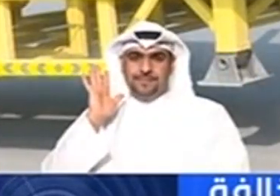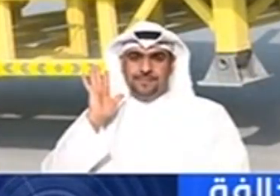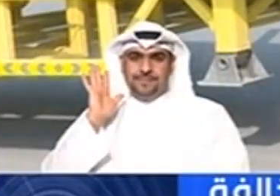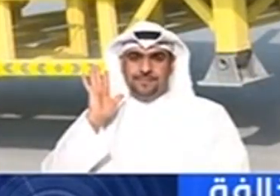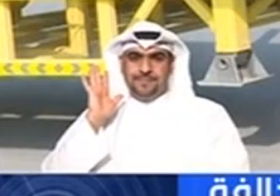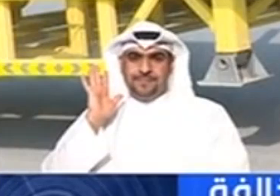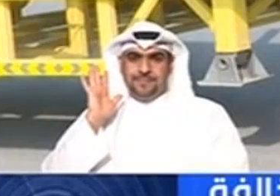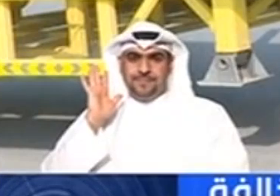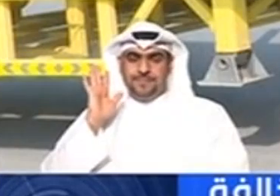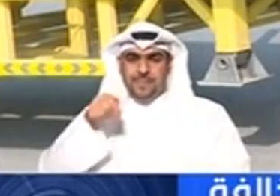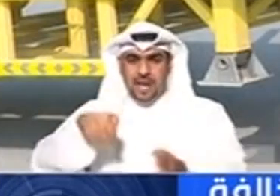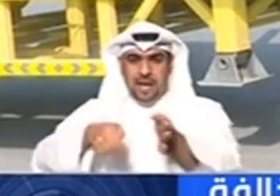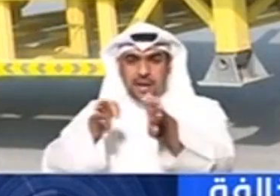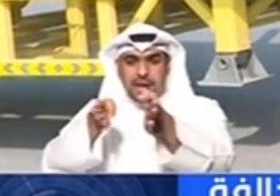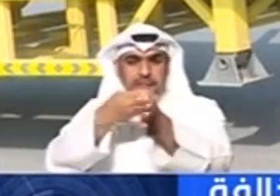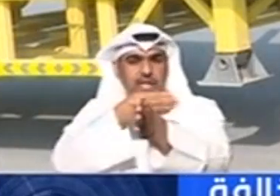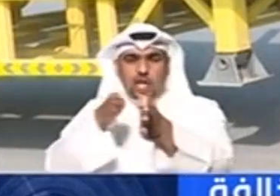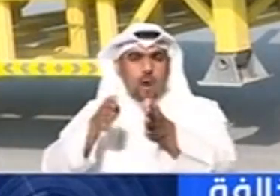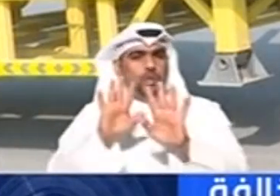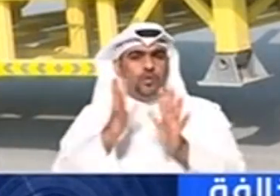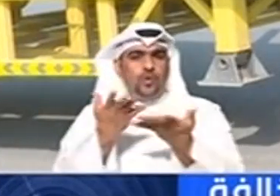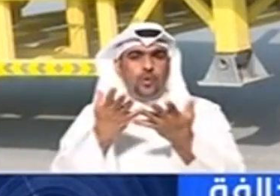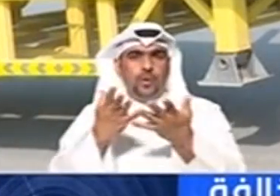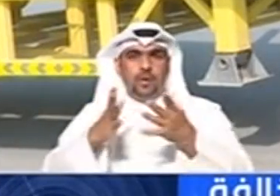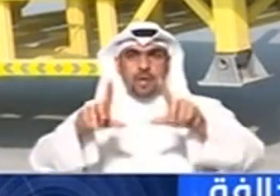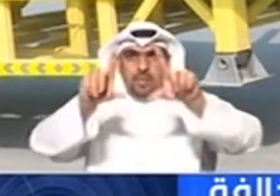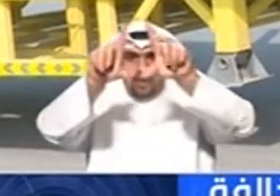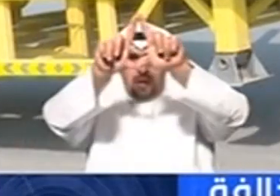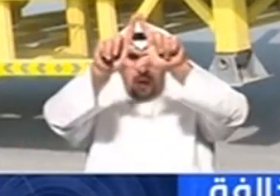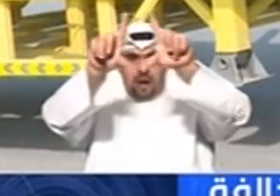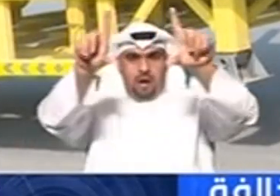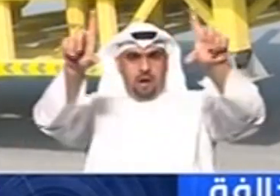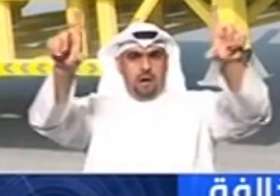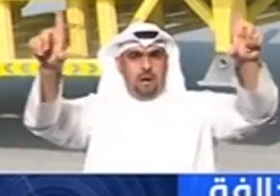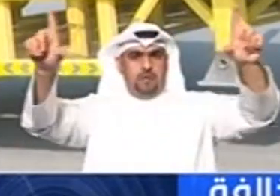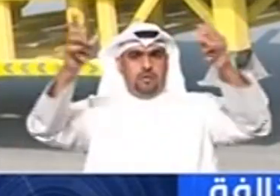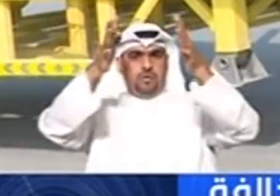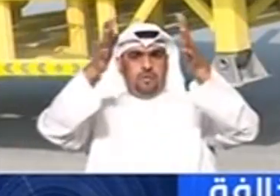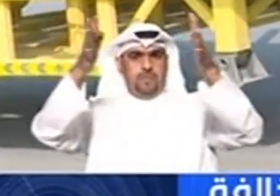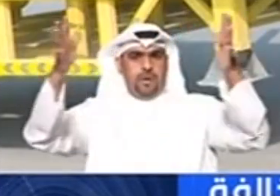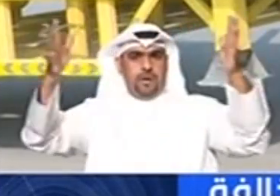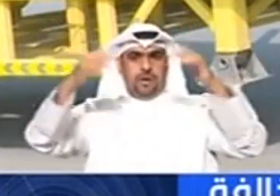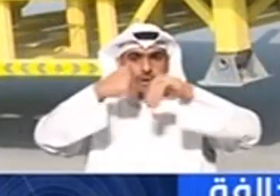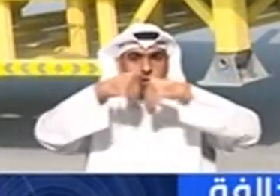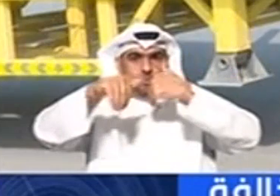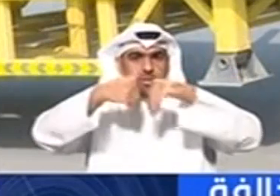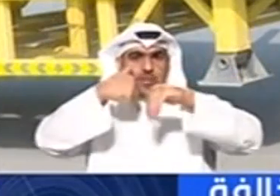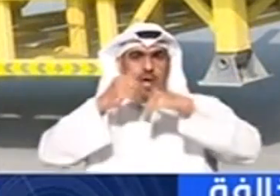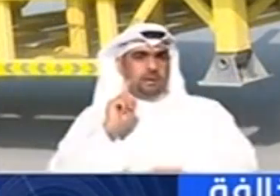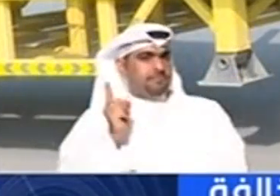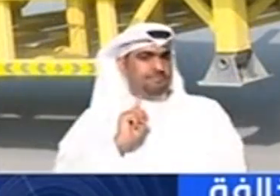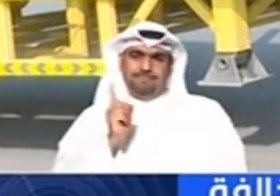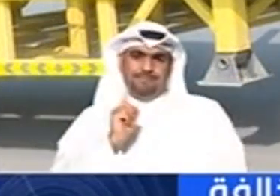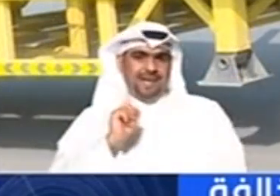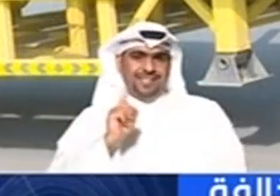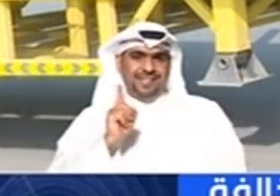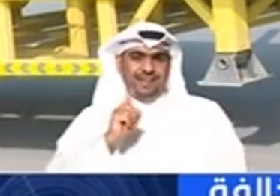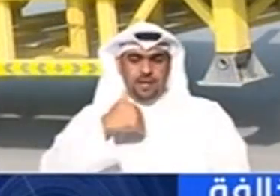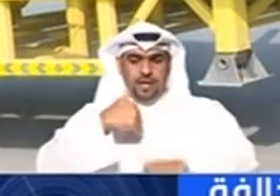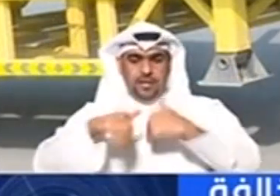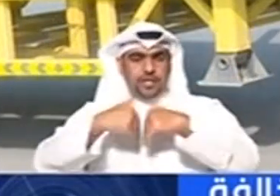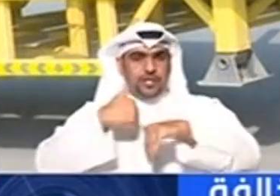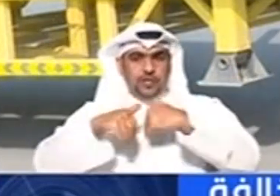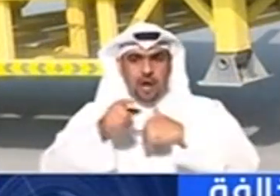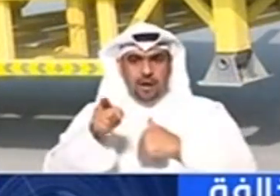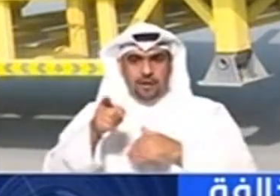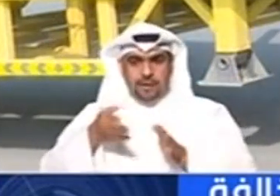وأبرز التجاوز هي الإعلانات الكبيرة اللي تكون بارزة في الشوارع الرئيسية اللي هي